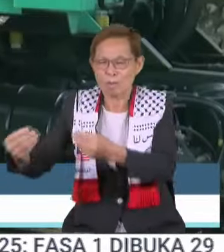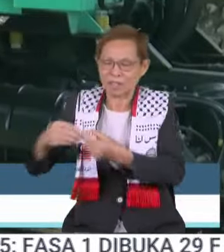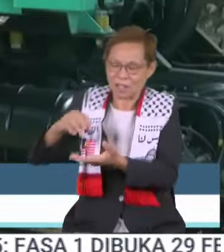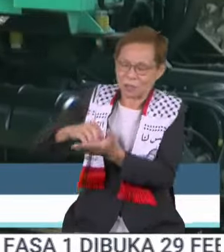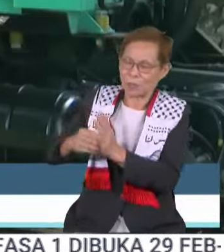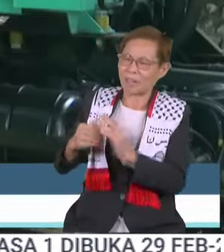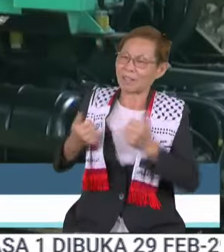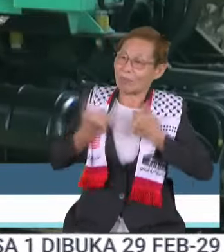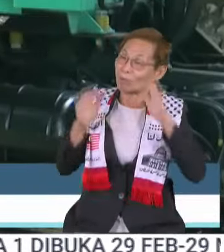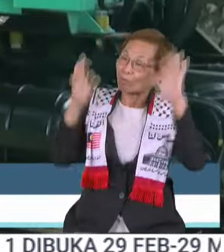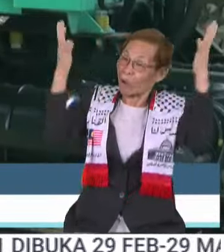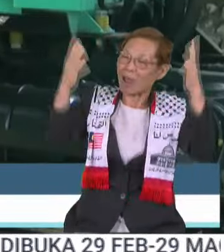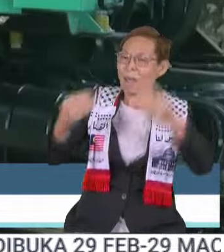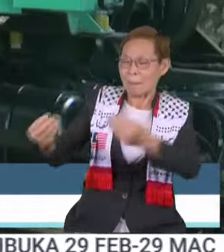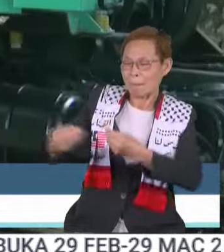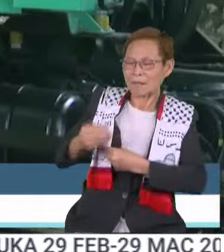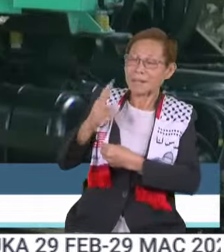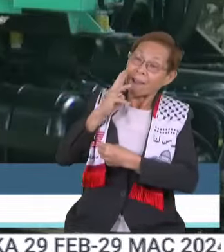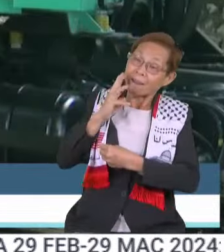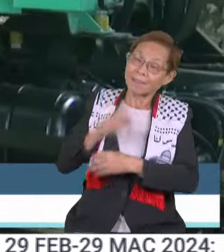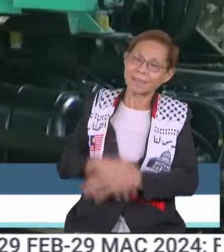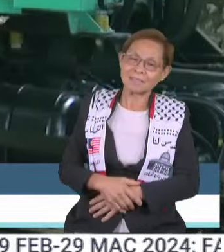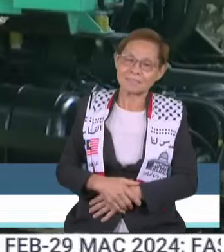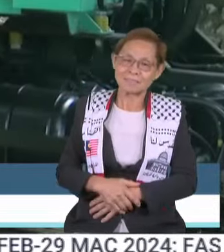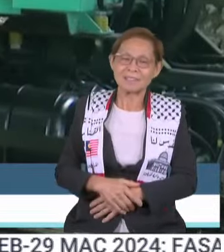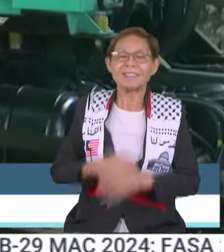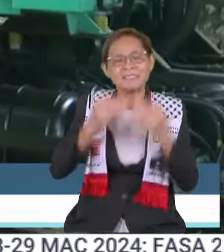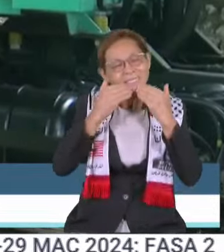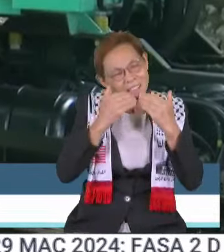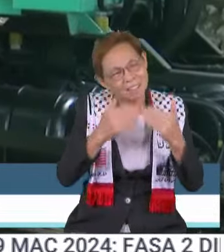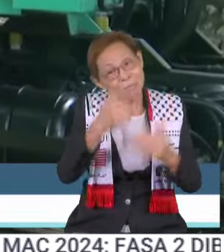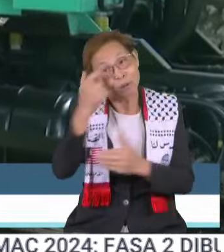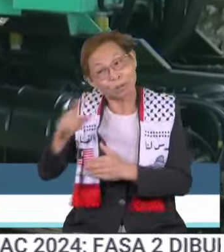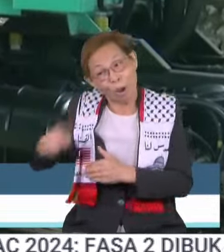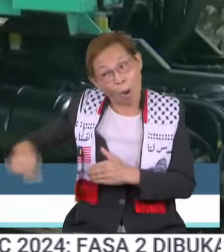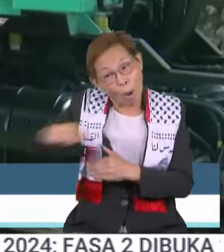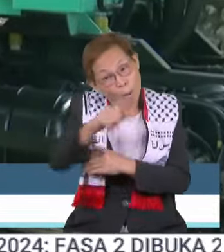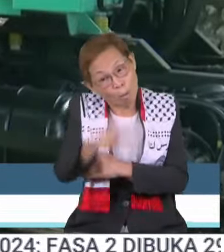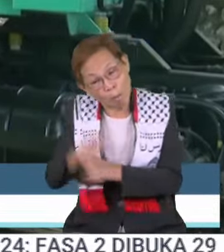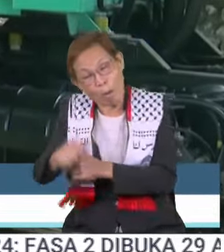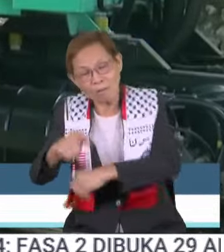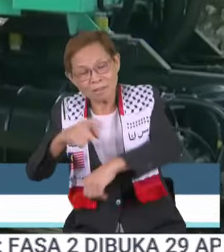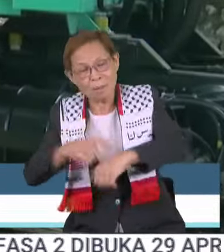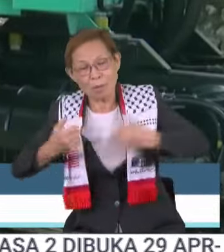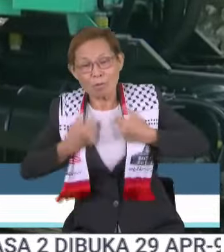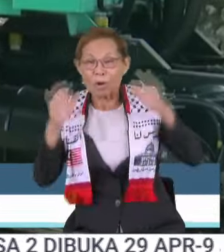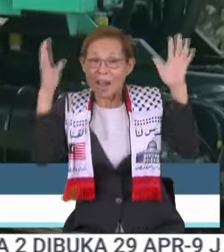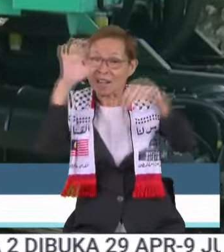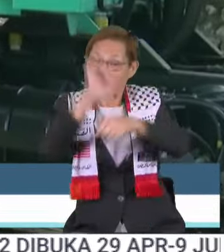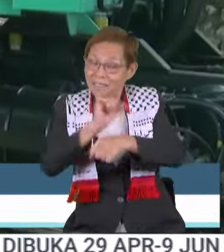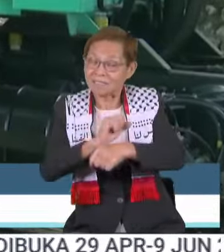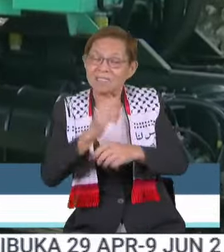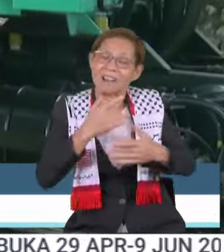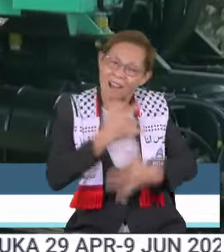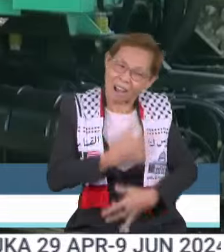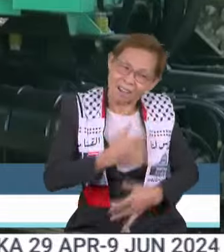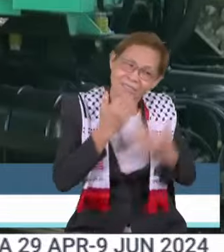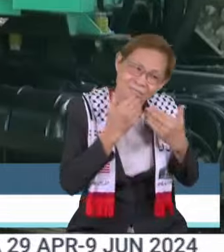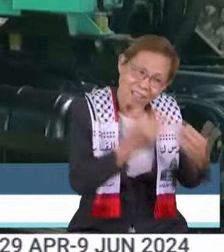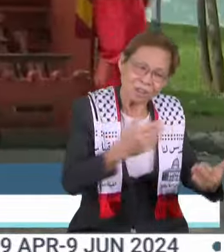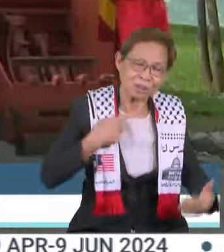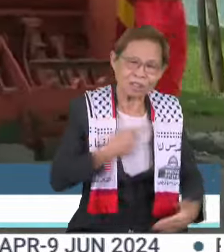raya, bagi air kan. Dia pun menghargai kita lah kalau time hari raya tu bekerja. Tak ada masalah tu. Itu